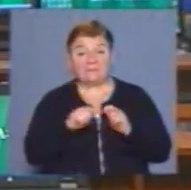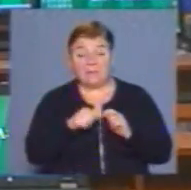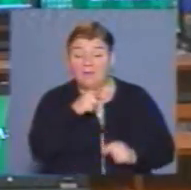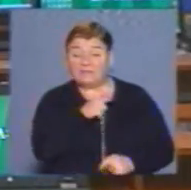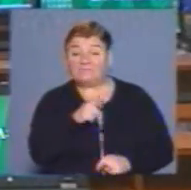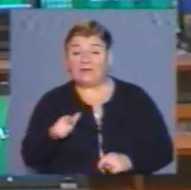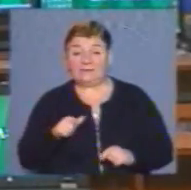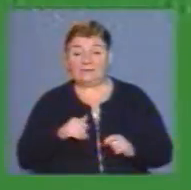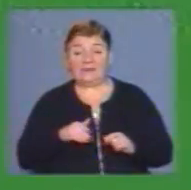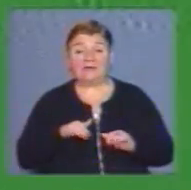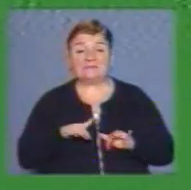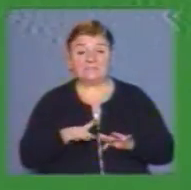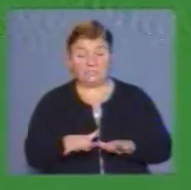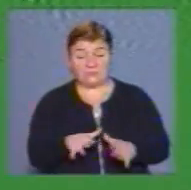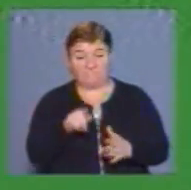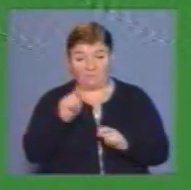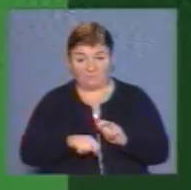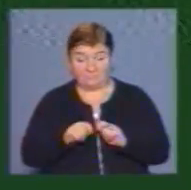слідство.